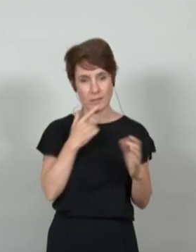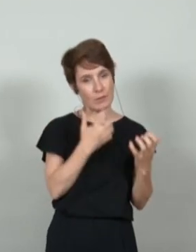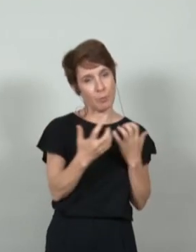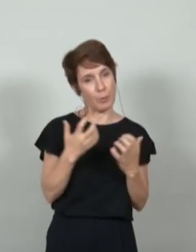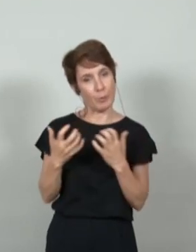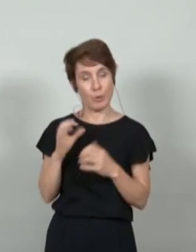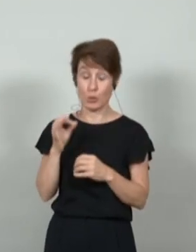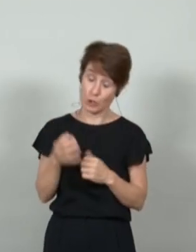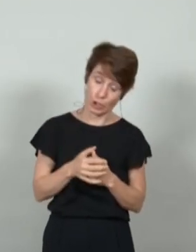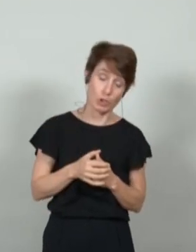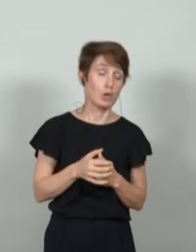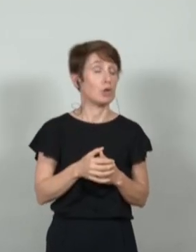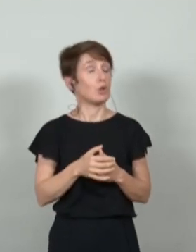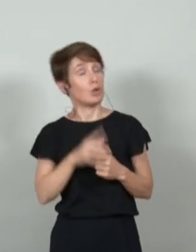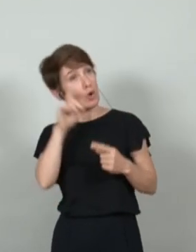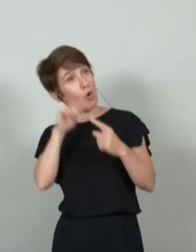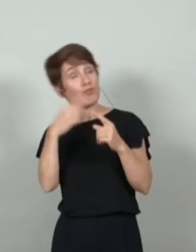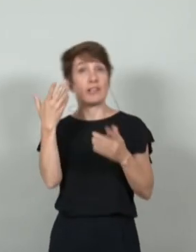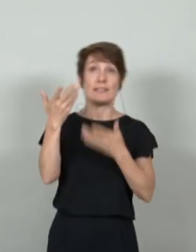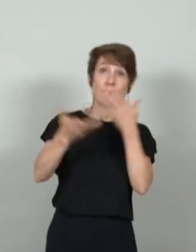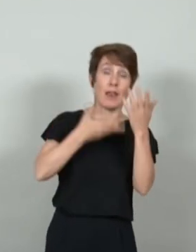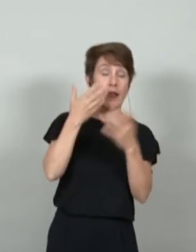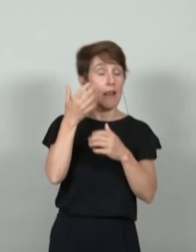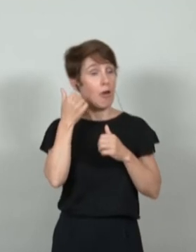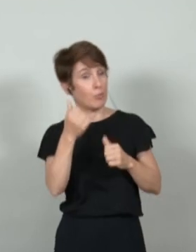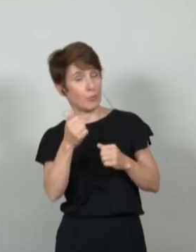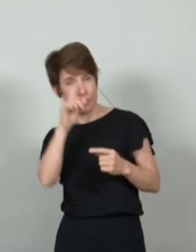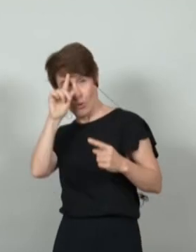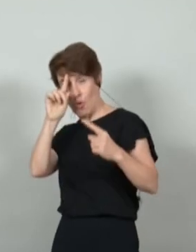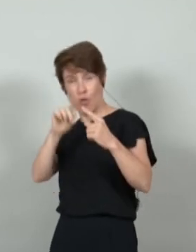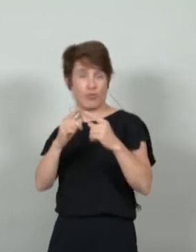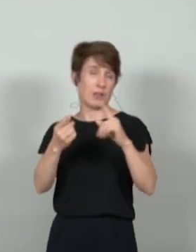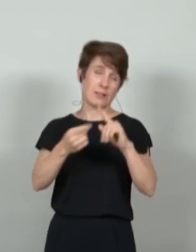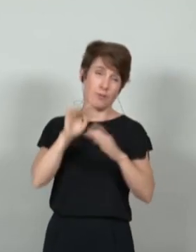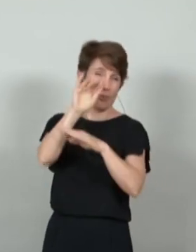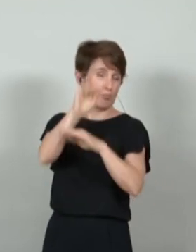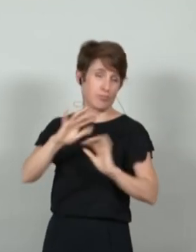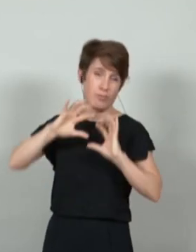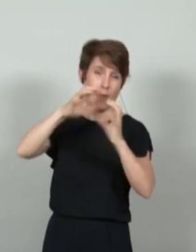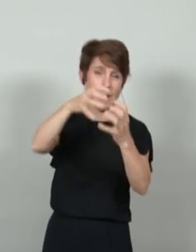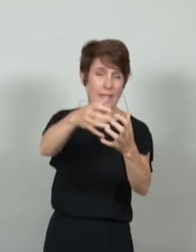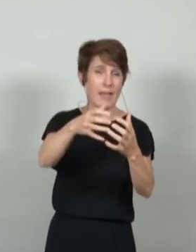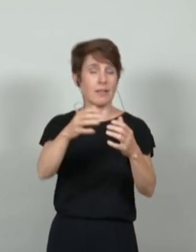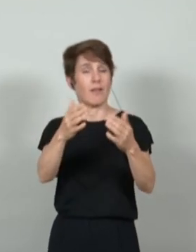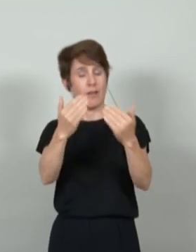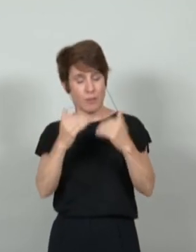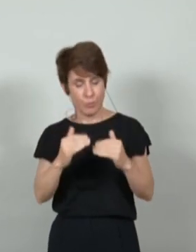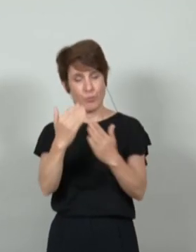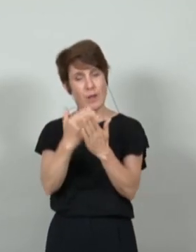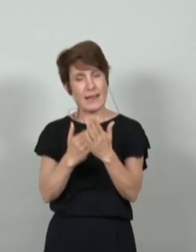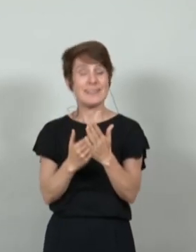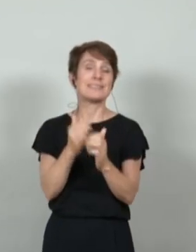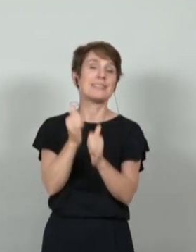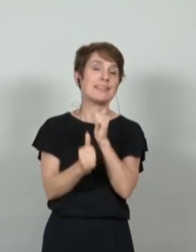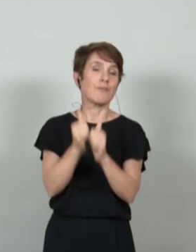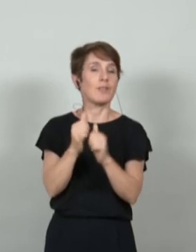de description dans Jeux vitaux pour l'humain et la planète ainsi qu'une litanie de micro-actions les fameux défi